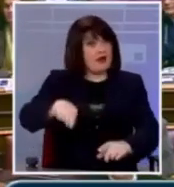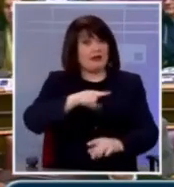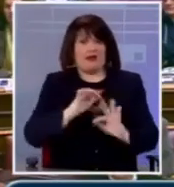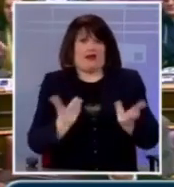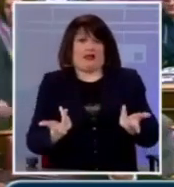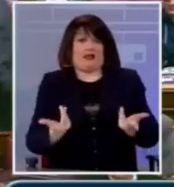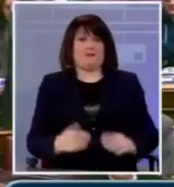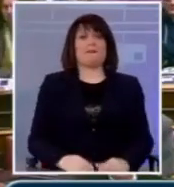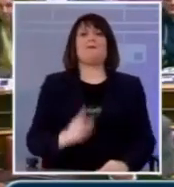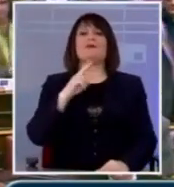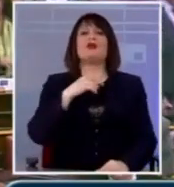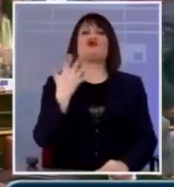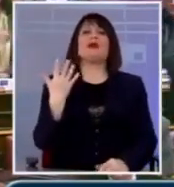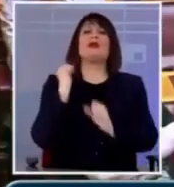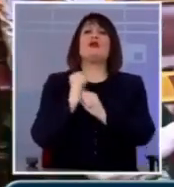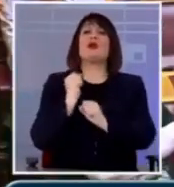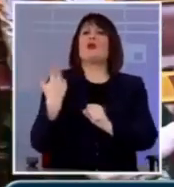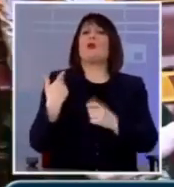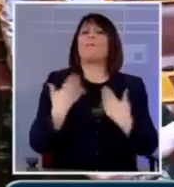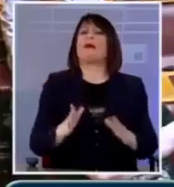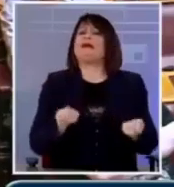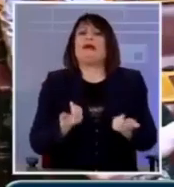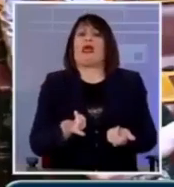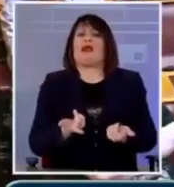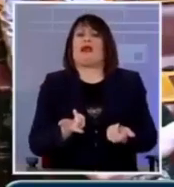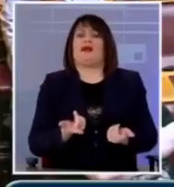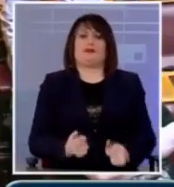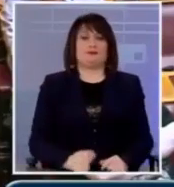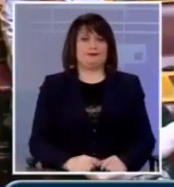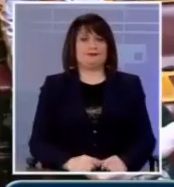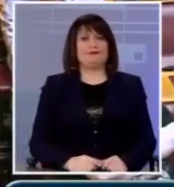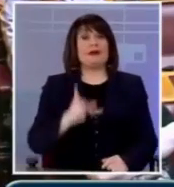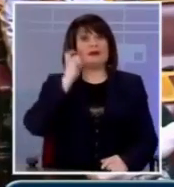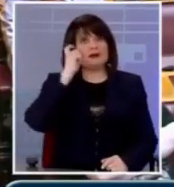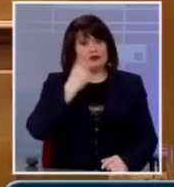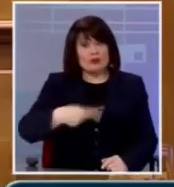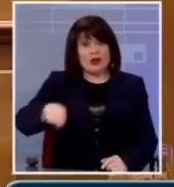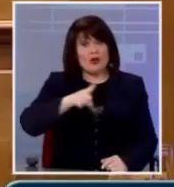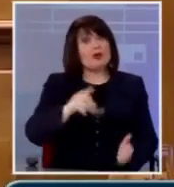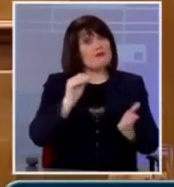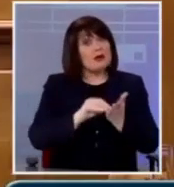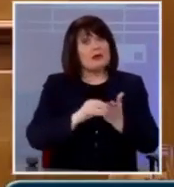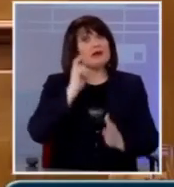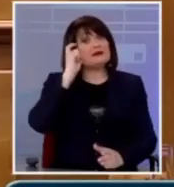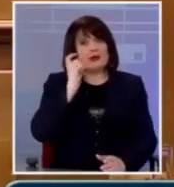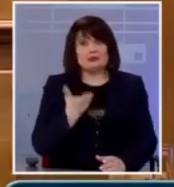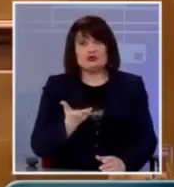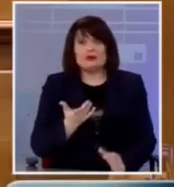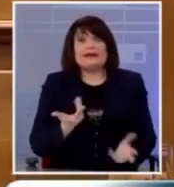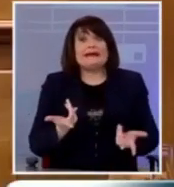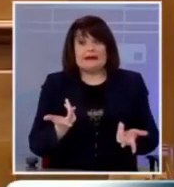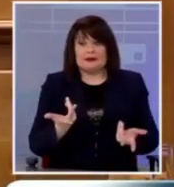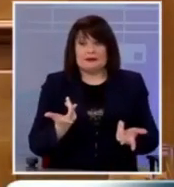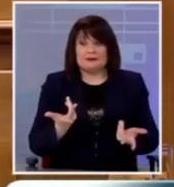Τι συνέβη στις 25 Ιανουαρίου? Πρέπει να στοχαστούμε όλοι και να αναστοχαστούμε. Γιατί αν